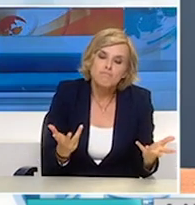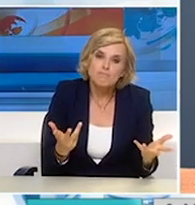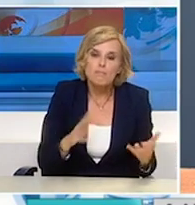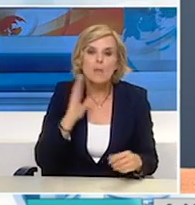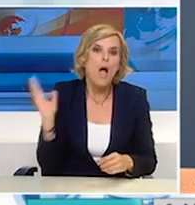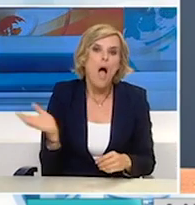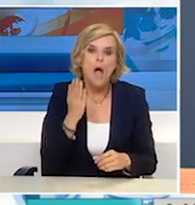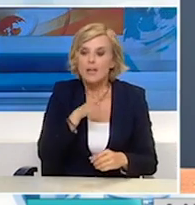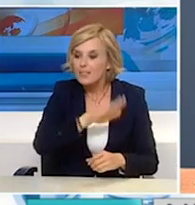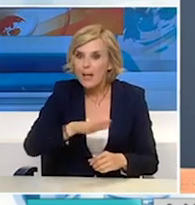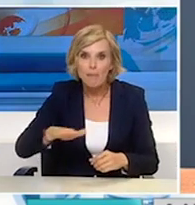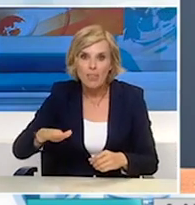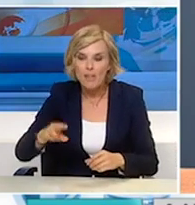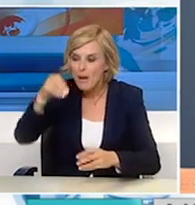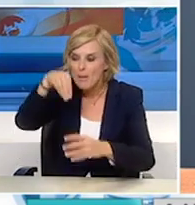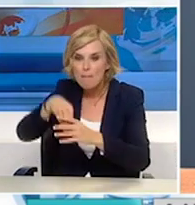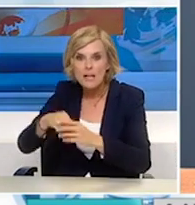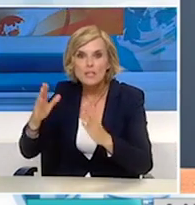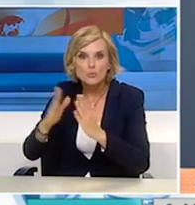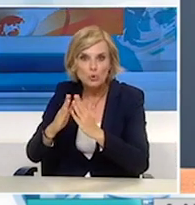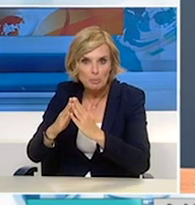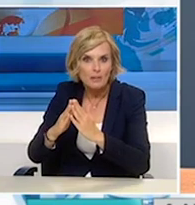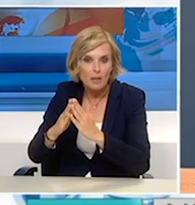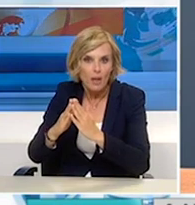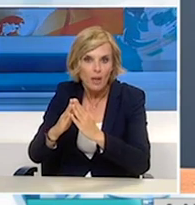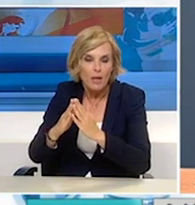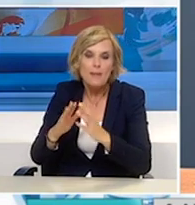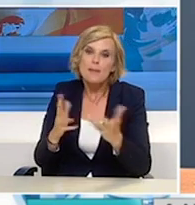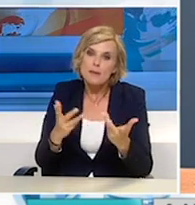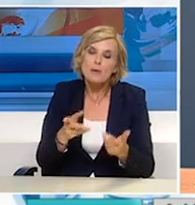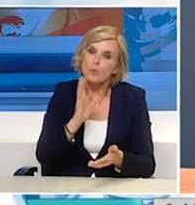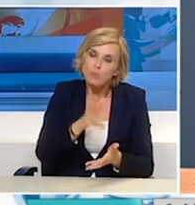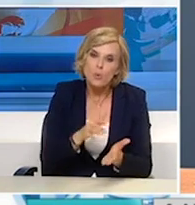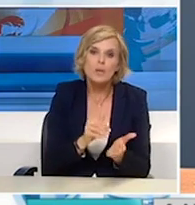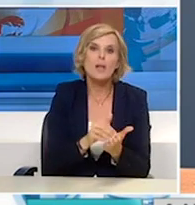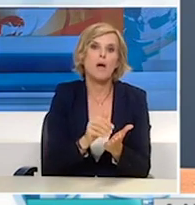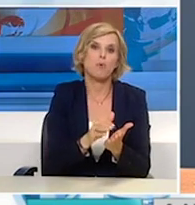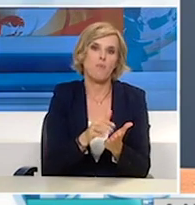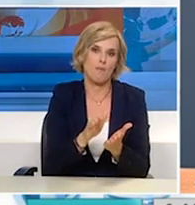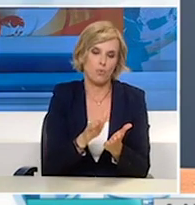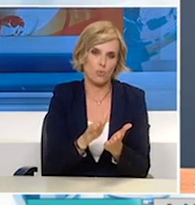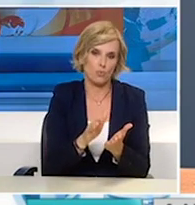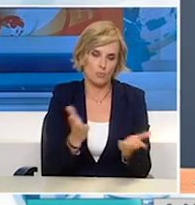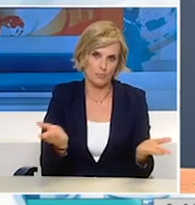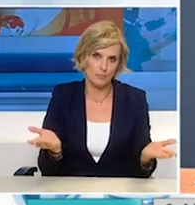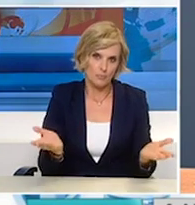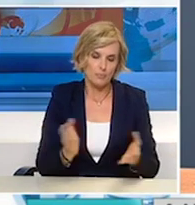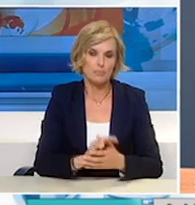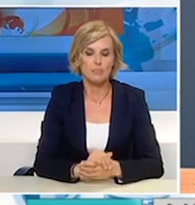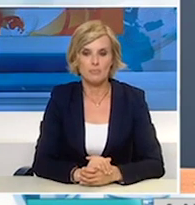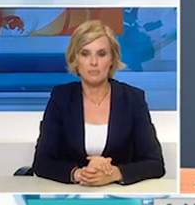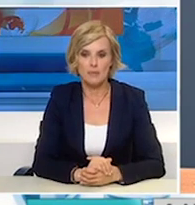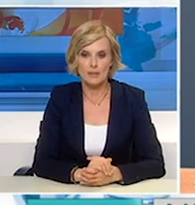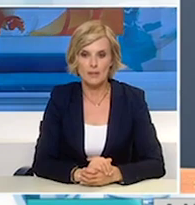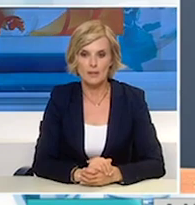έκδοση στον ιό σε ένα περιβάλλον που έχουμε πάρα πολύ χαμηλή κυκλοφορία του ιού στη χώρα. Δηλαδή, καταλαβαίνετε ότι εάν δεν